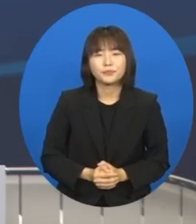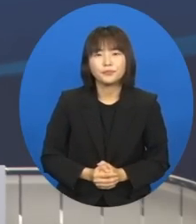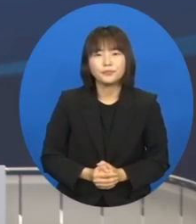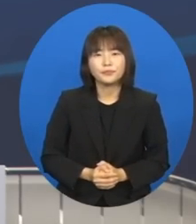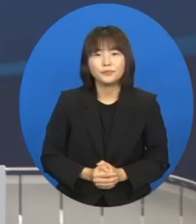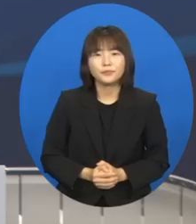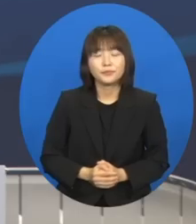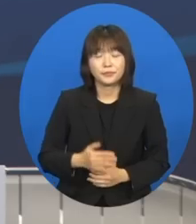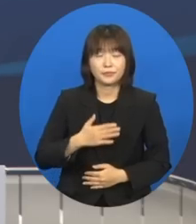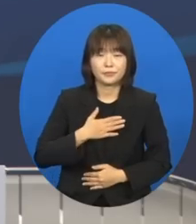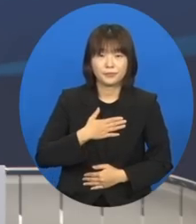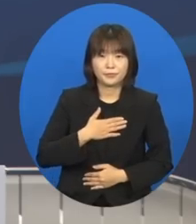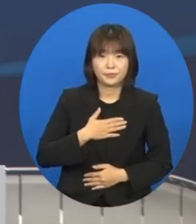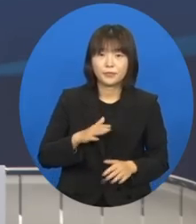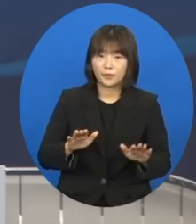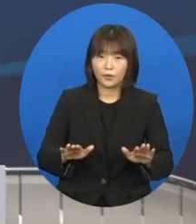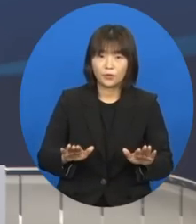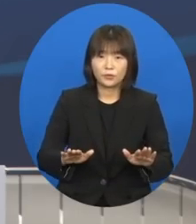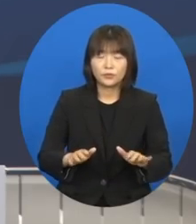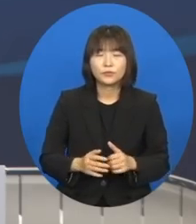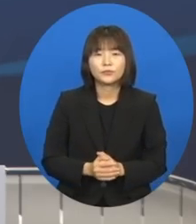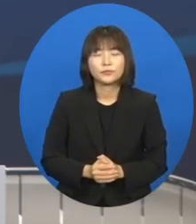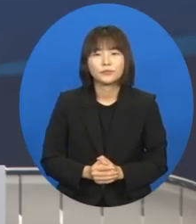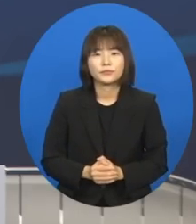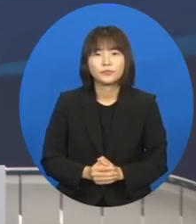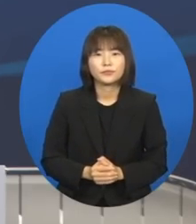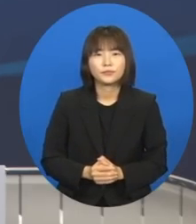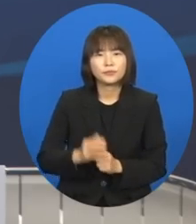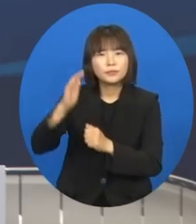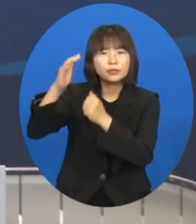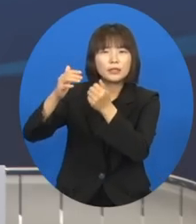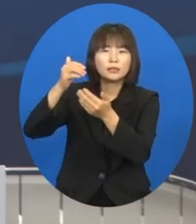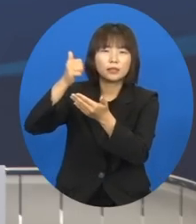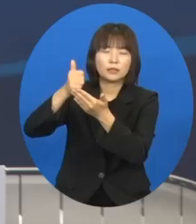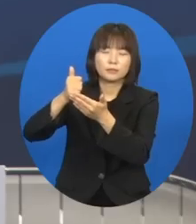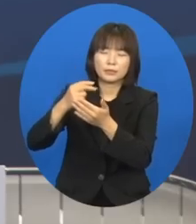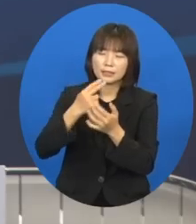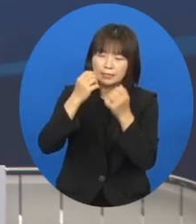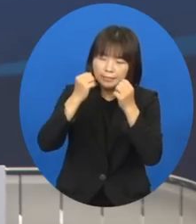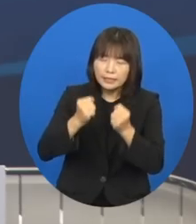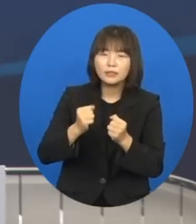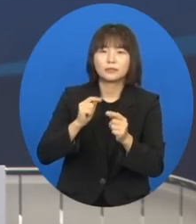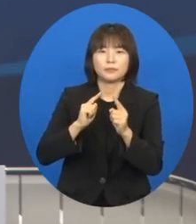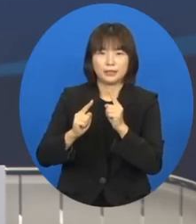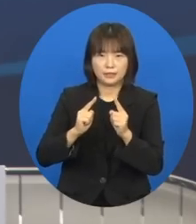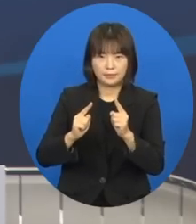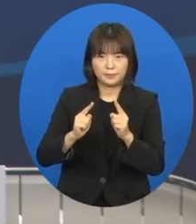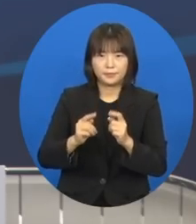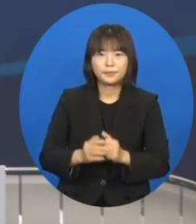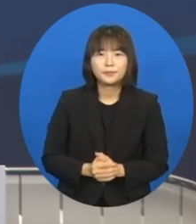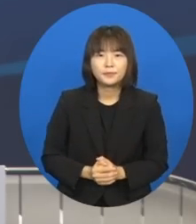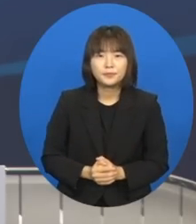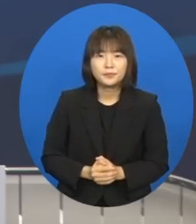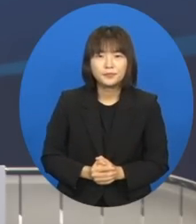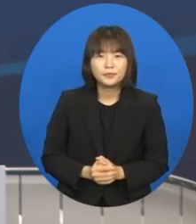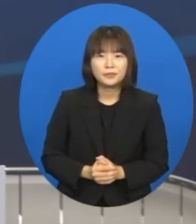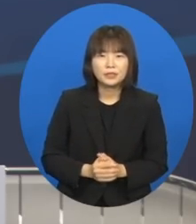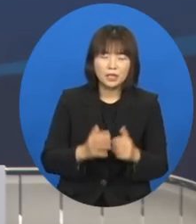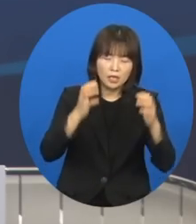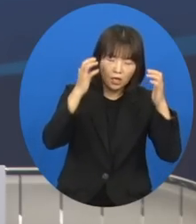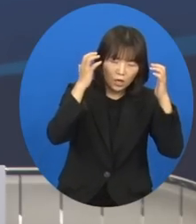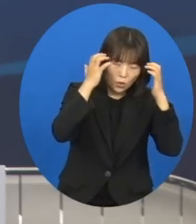저는 오늘 이 하나님의 살아계신 말씀, 이